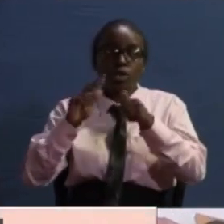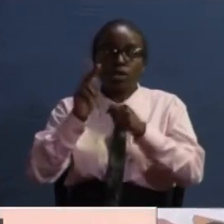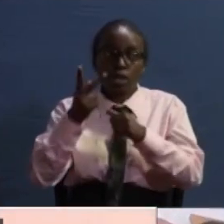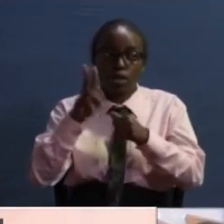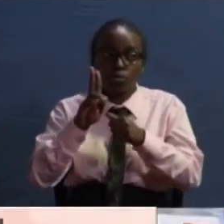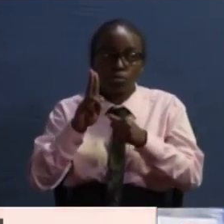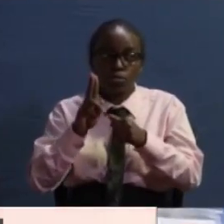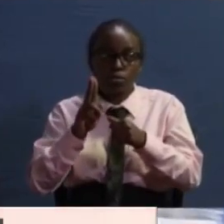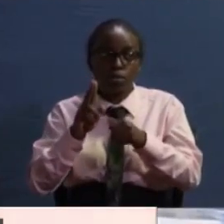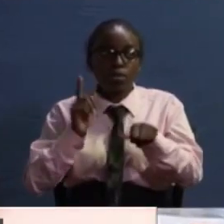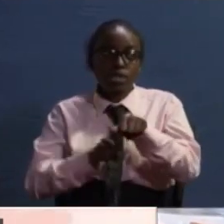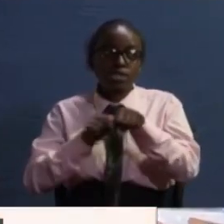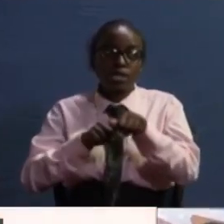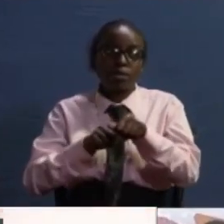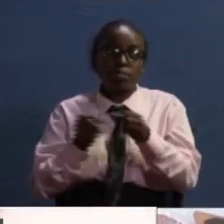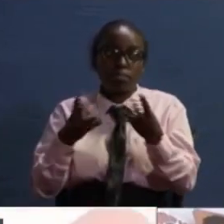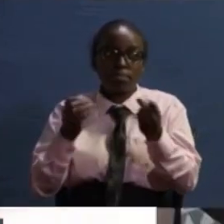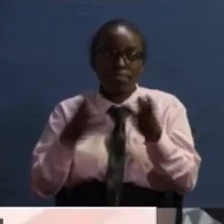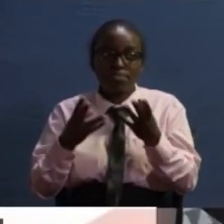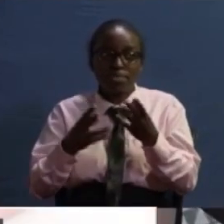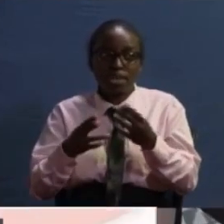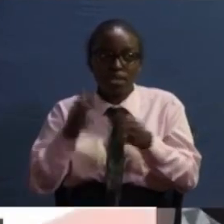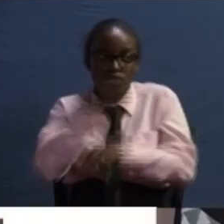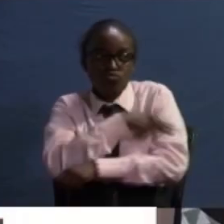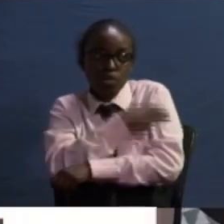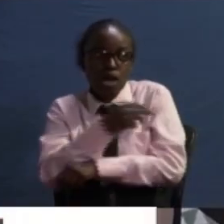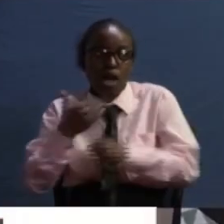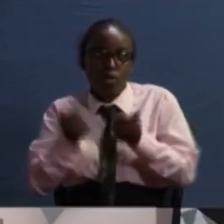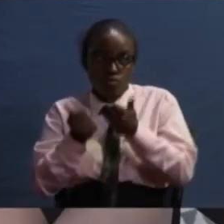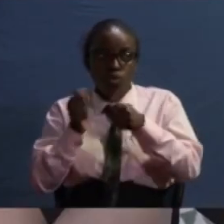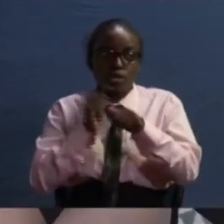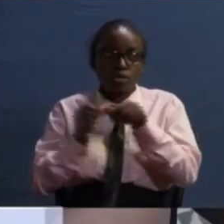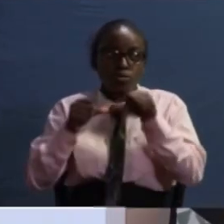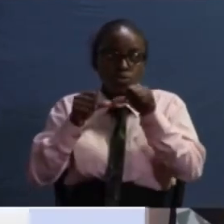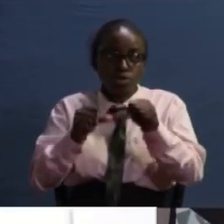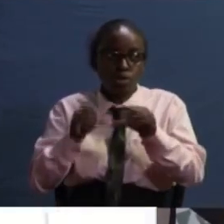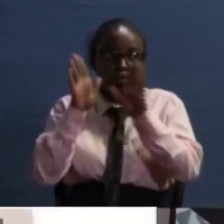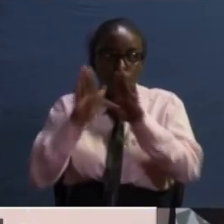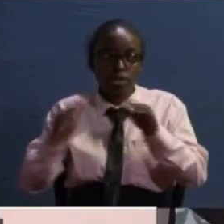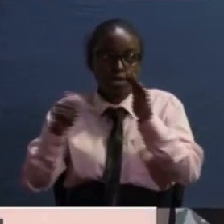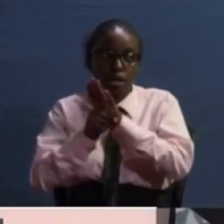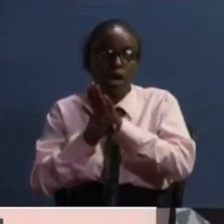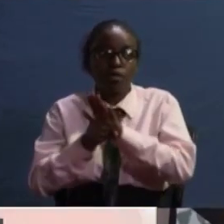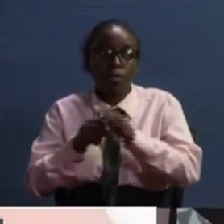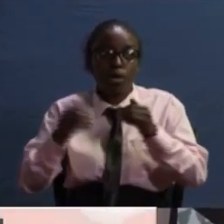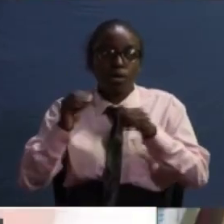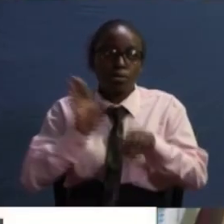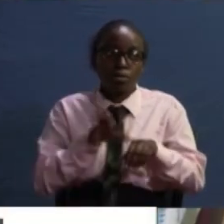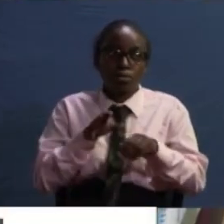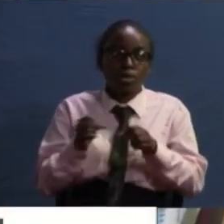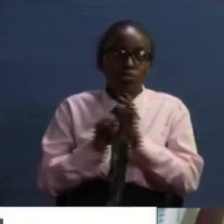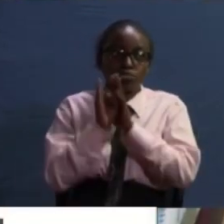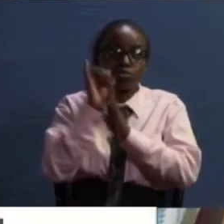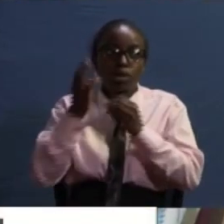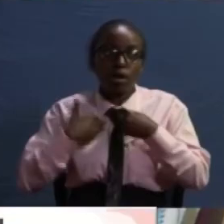wanawake kiuchumi maarufu KU WIHAB, ili kuendeleza hatua muhimu za kuwezesha wanawake kiuchumi kupitia